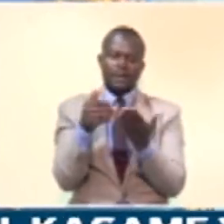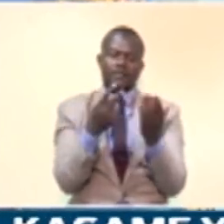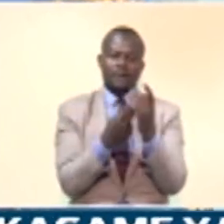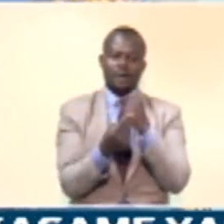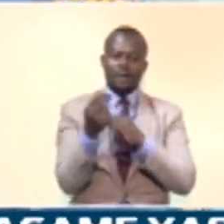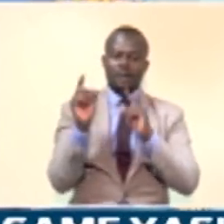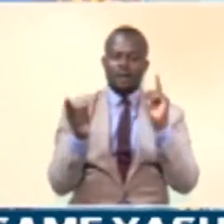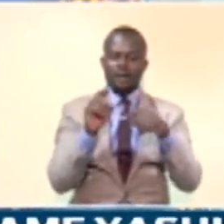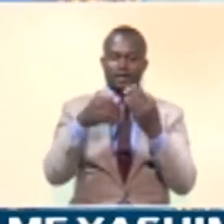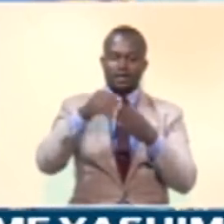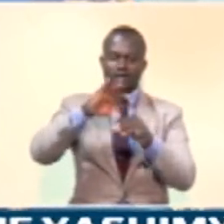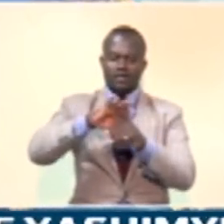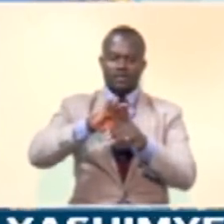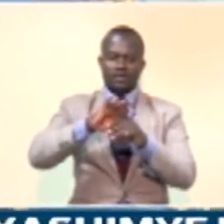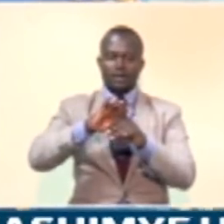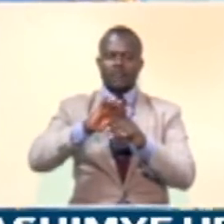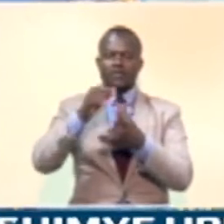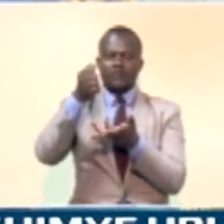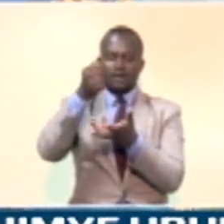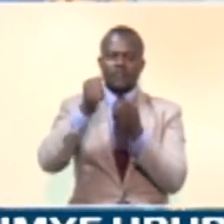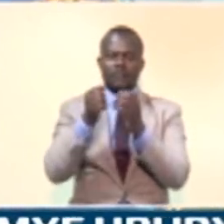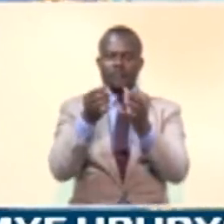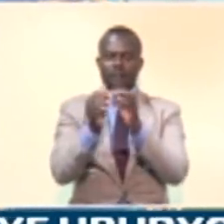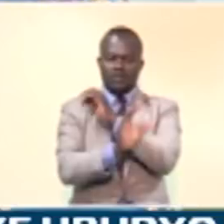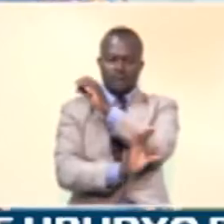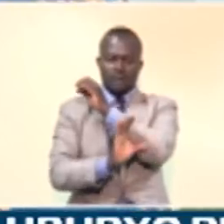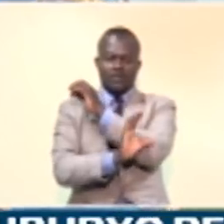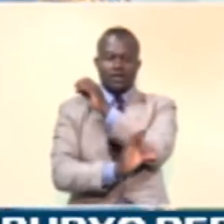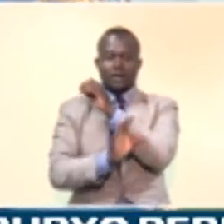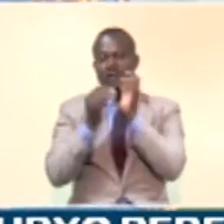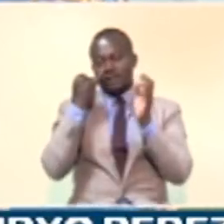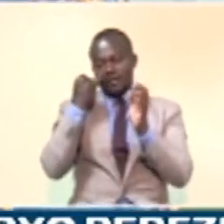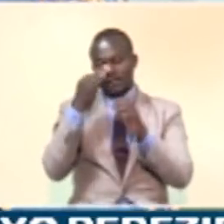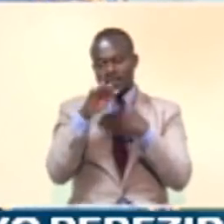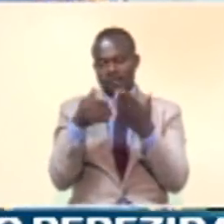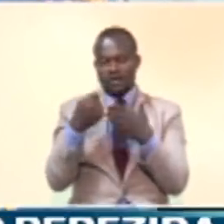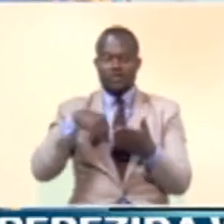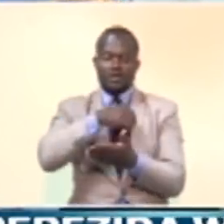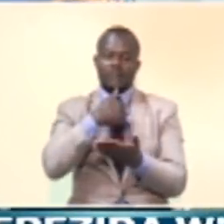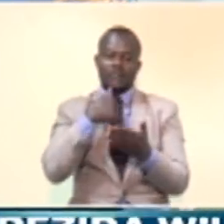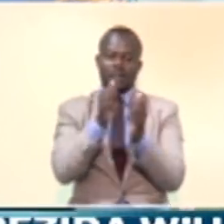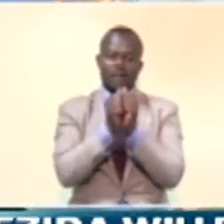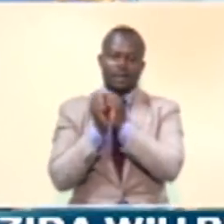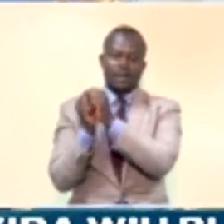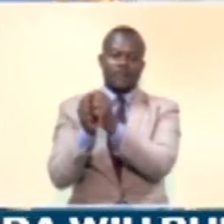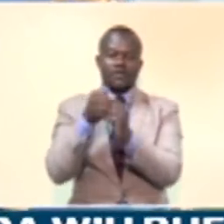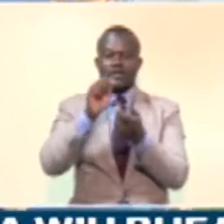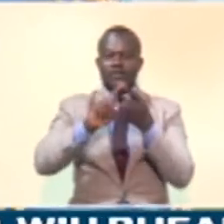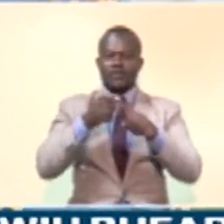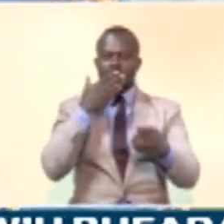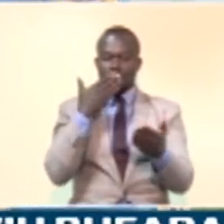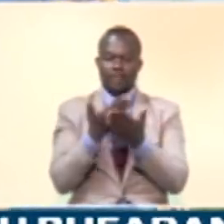arizo zitora ingengo y'imari y'igihugu iyo rero dufitanye ubucuti